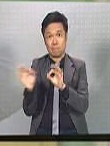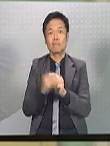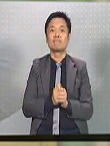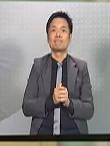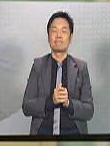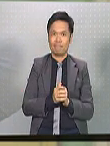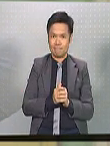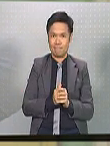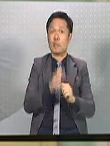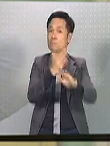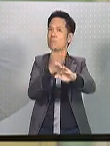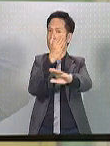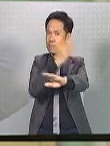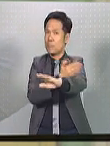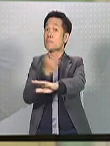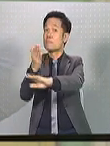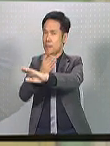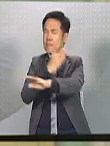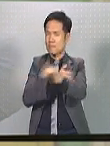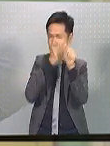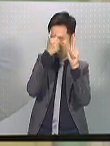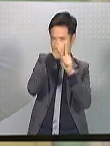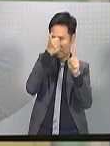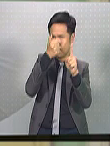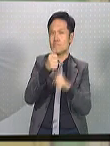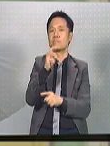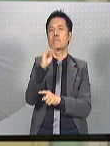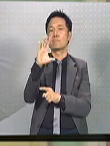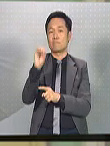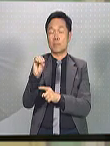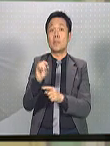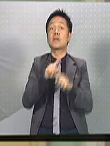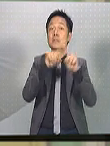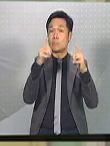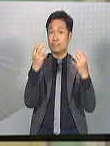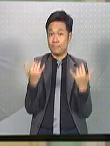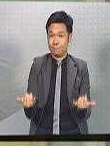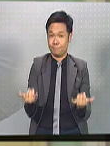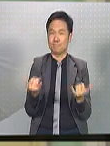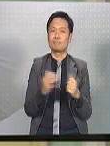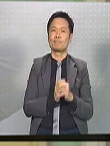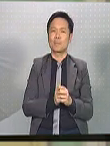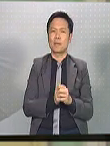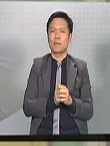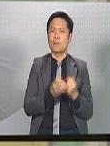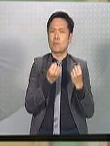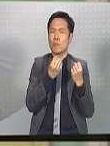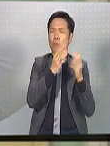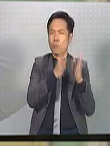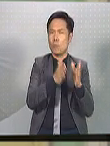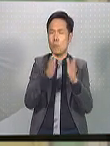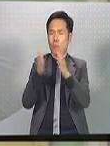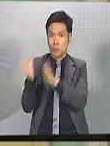tinggi di kosan kosan Banda dan sebagainya cuma tren yang kita lihat hari ini adalah masyarakat